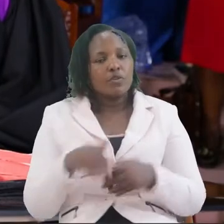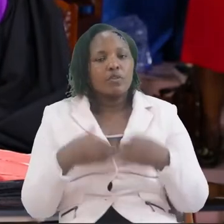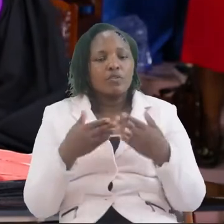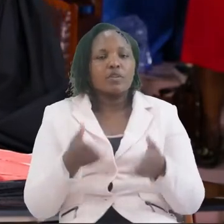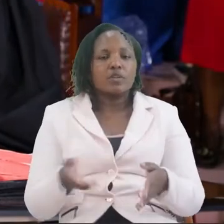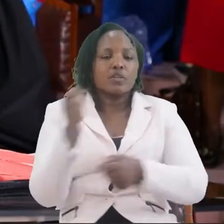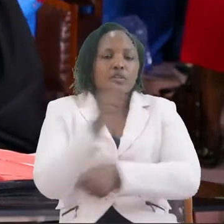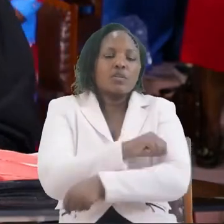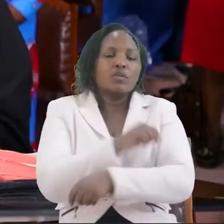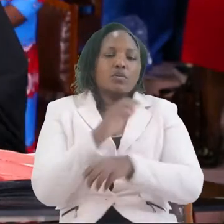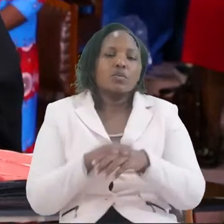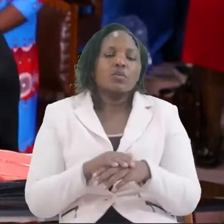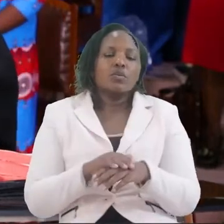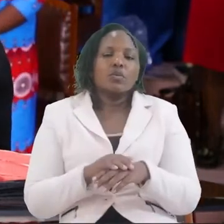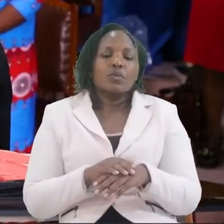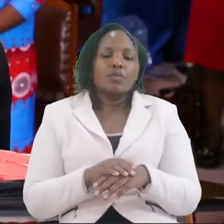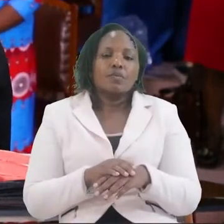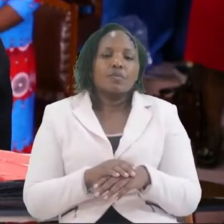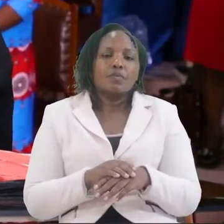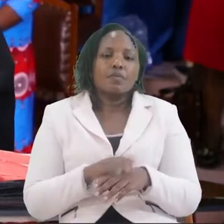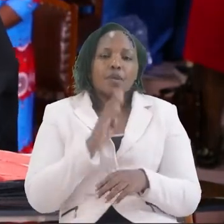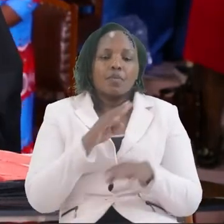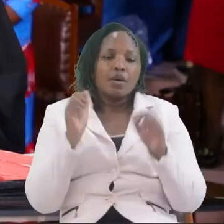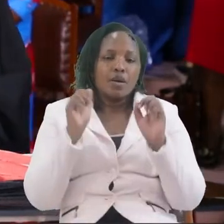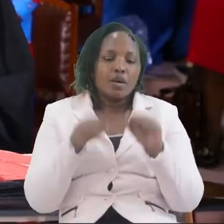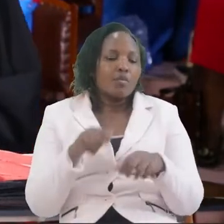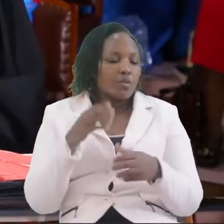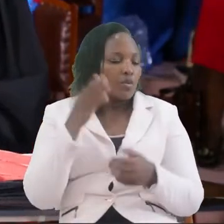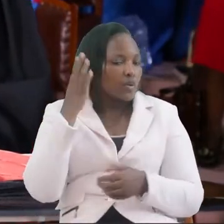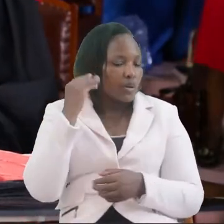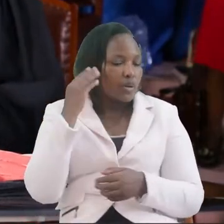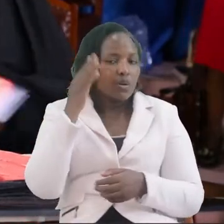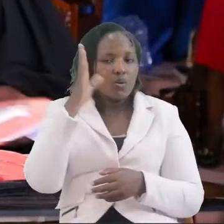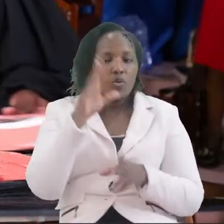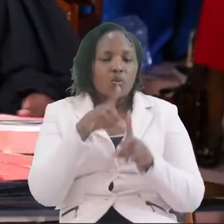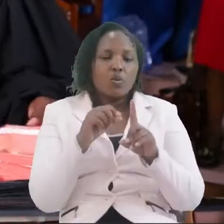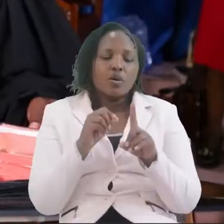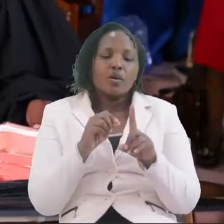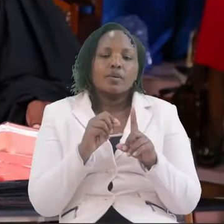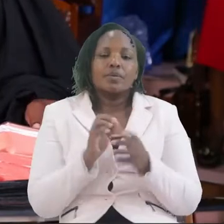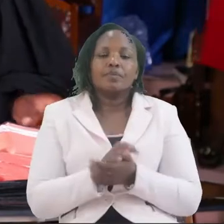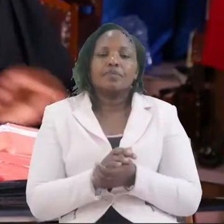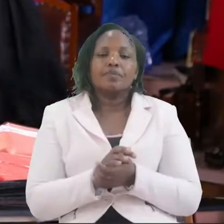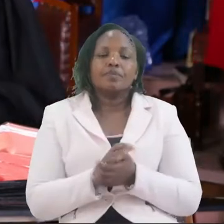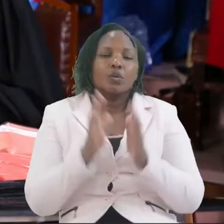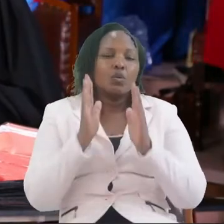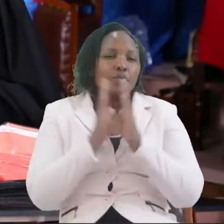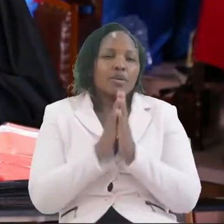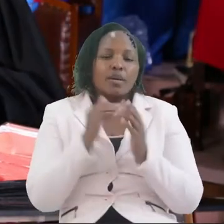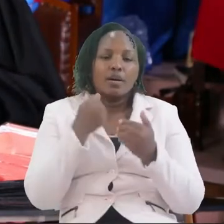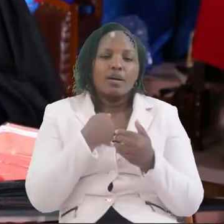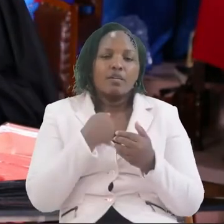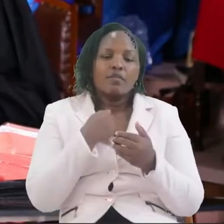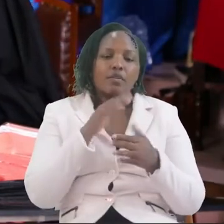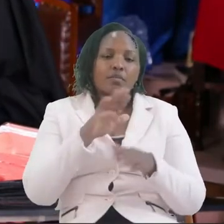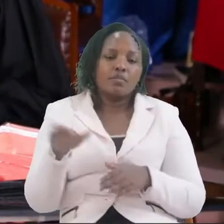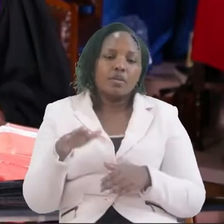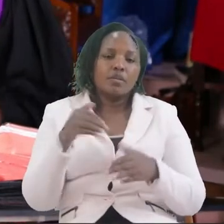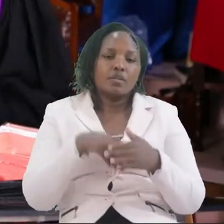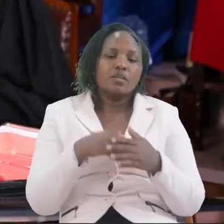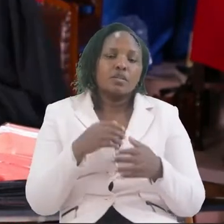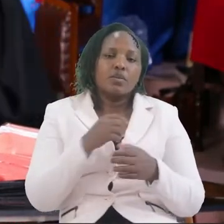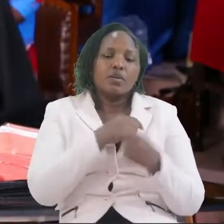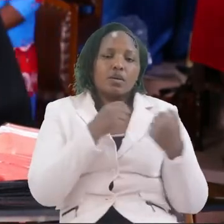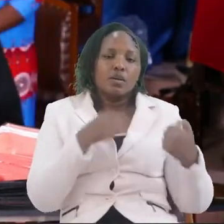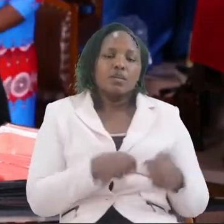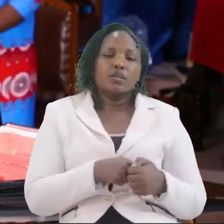siku hii njema. Tukaweza Bwana kupokea neno lako na tunaomba likapata mahala katika roho